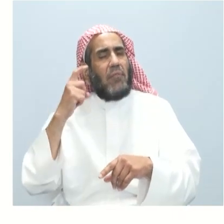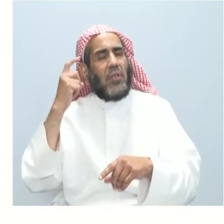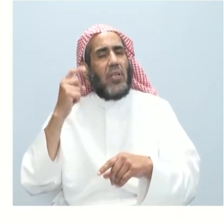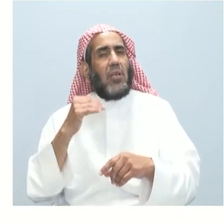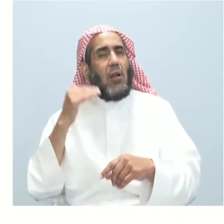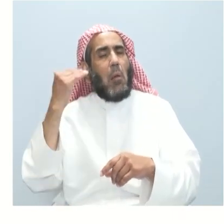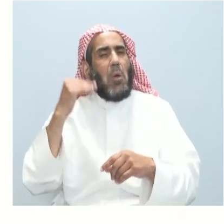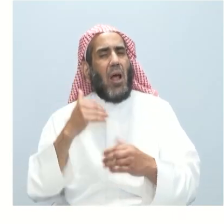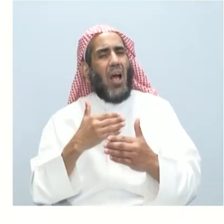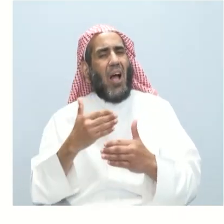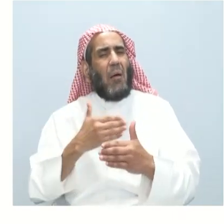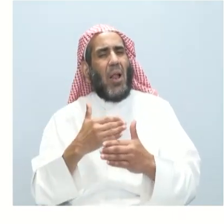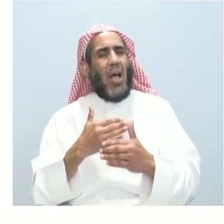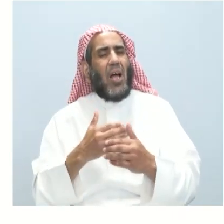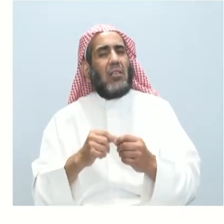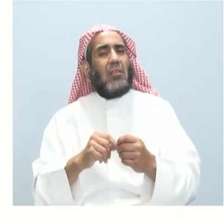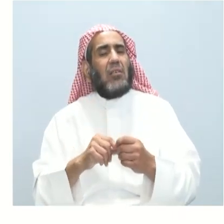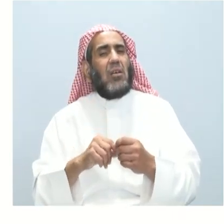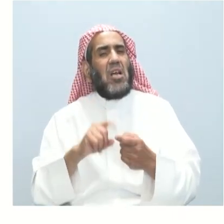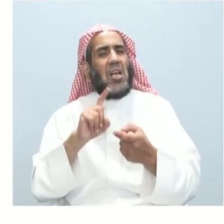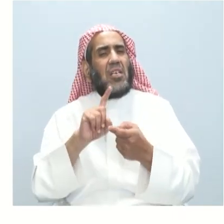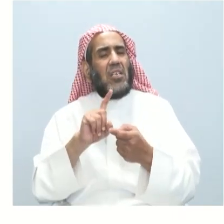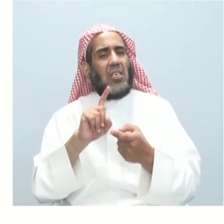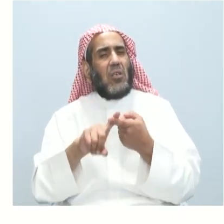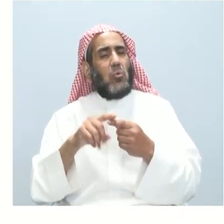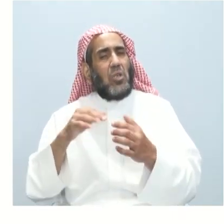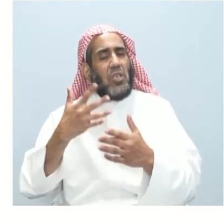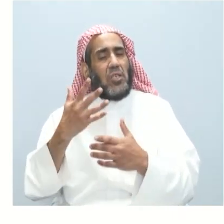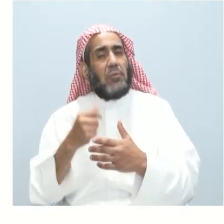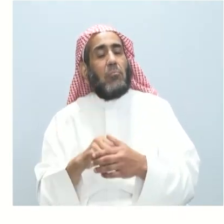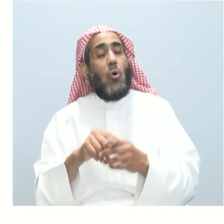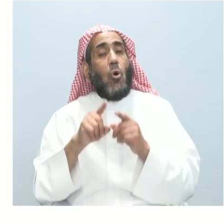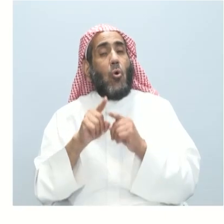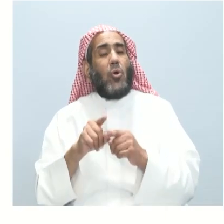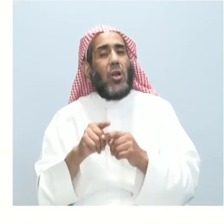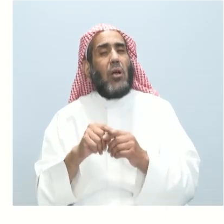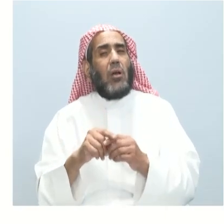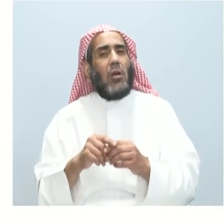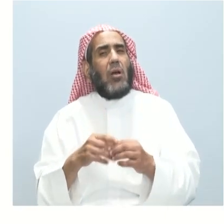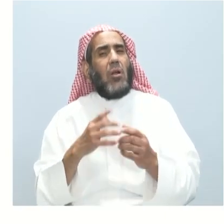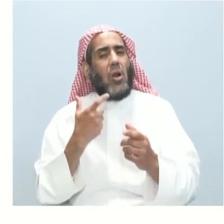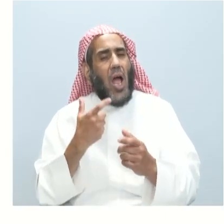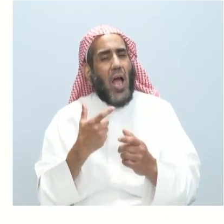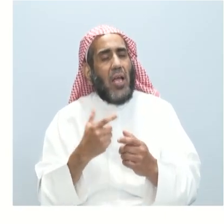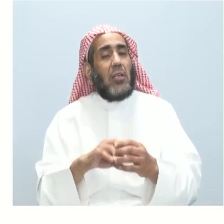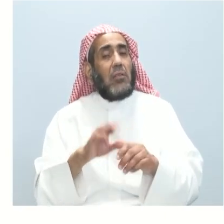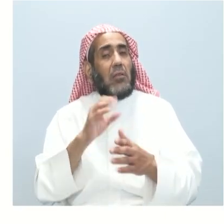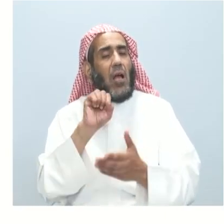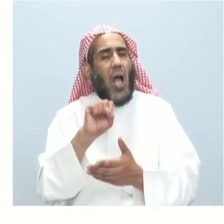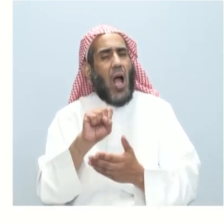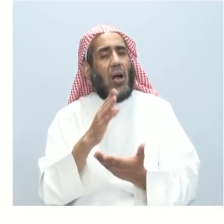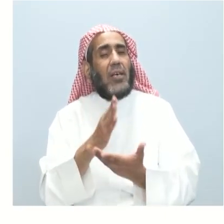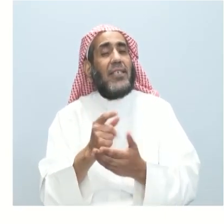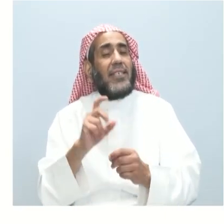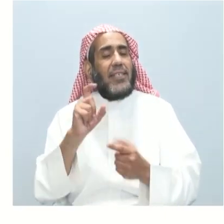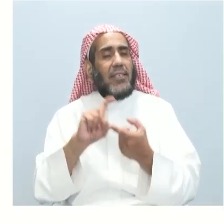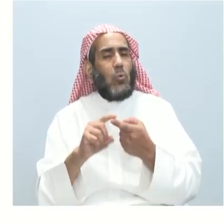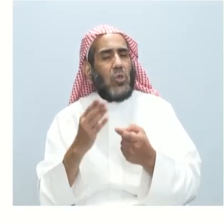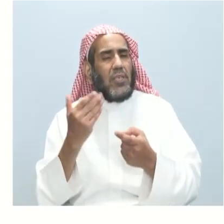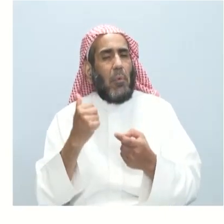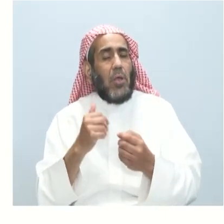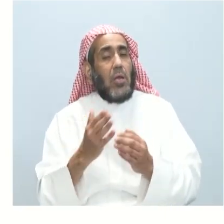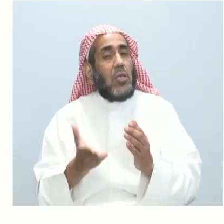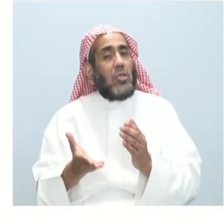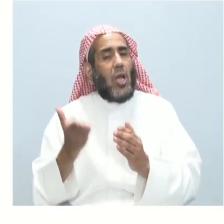المراه قبل ان تقدم على على الزوج الجديد هنا ايضا رعايه حق الزوج السابق هذه ايضا